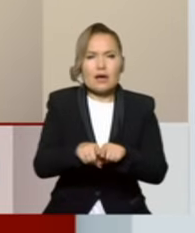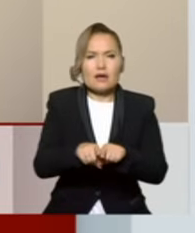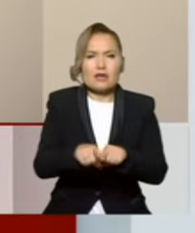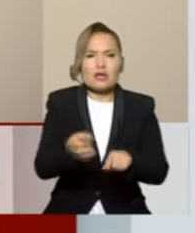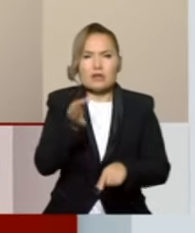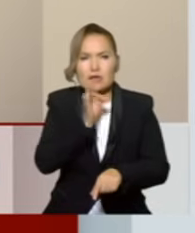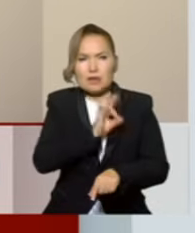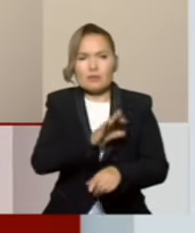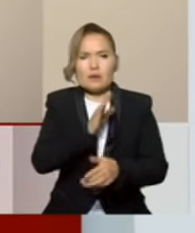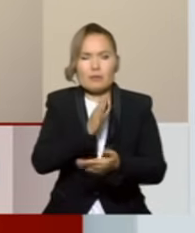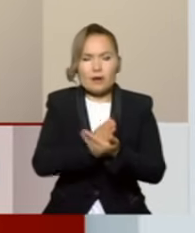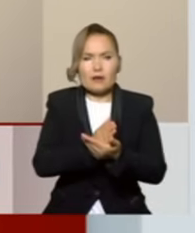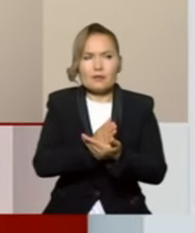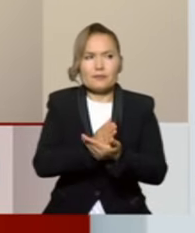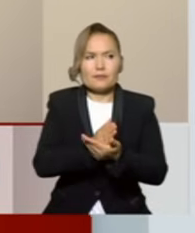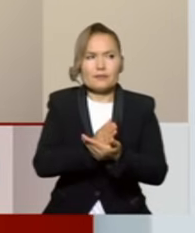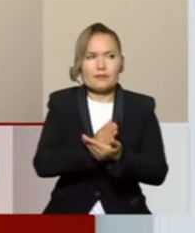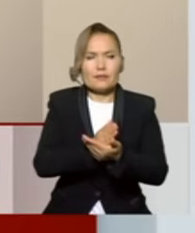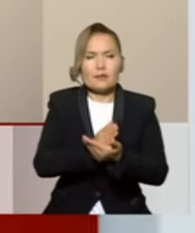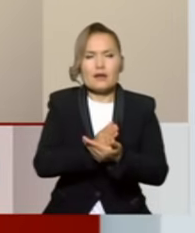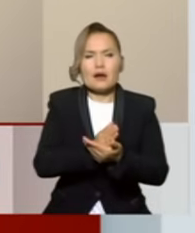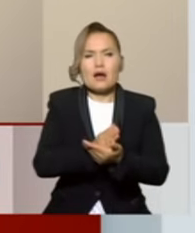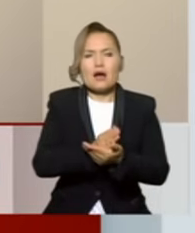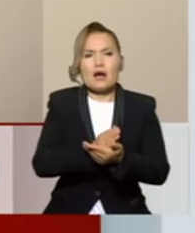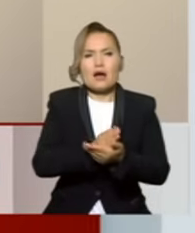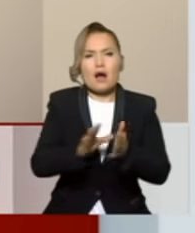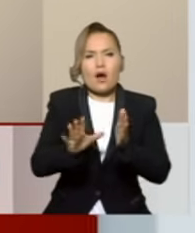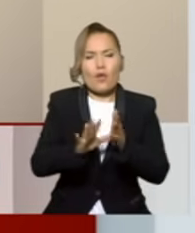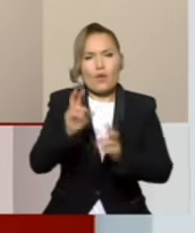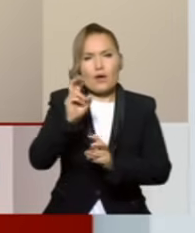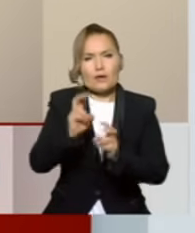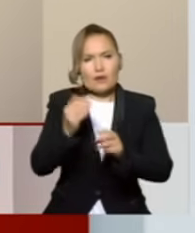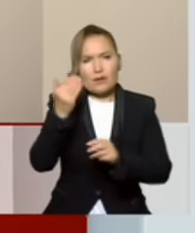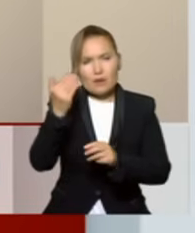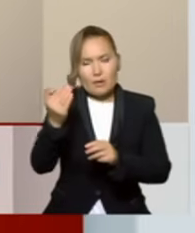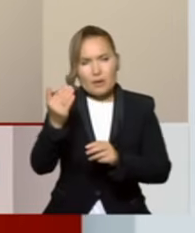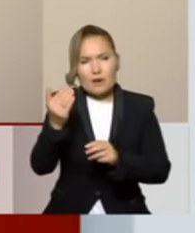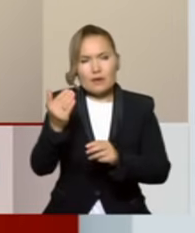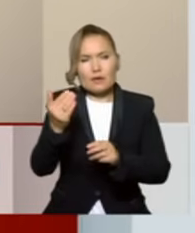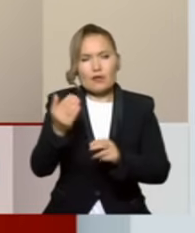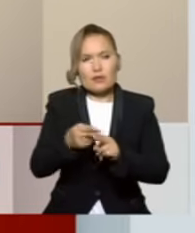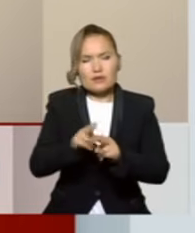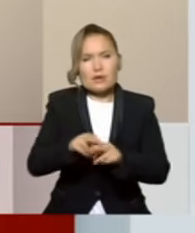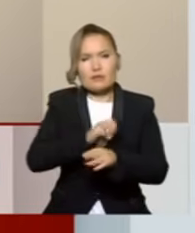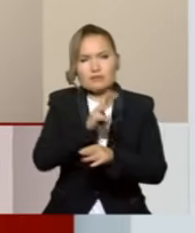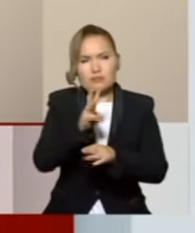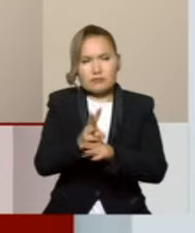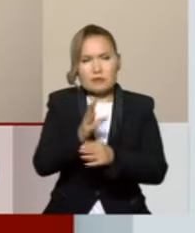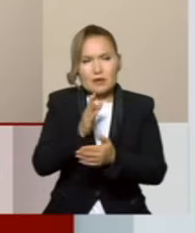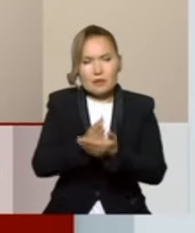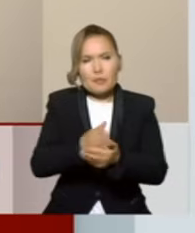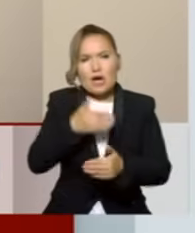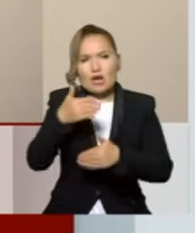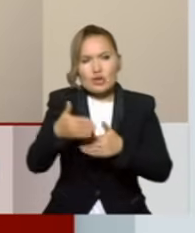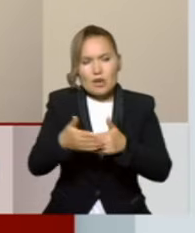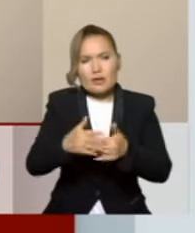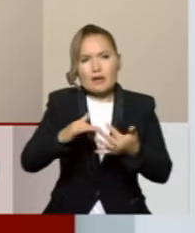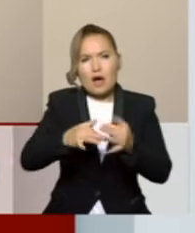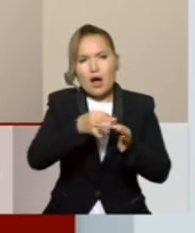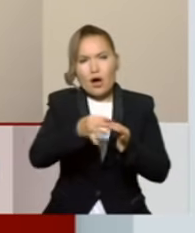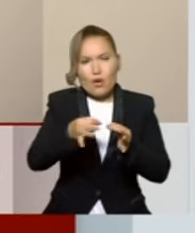Неге? Себебі қуат көзін тұтынушыға не ғұрлым жағын